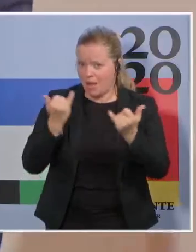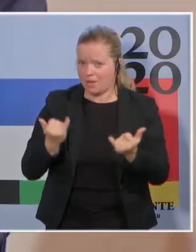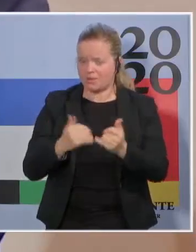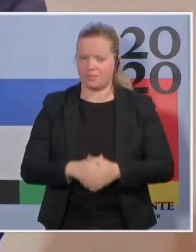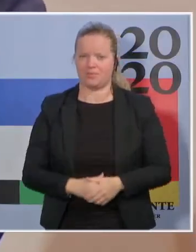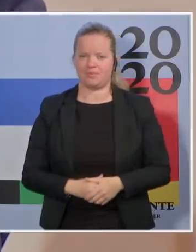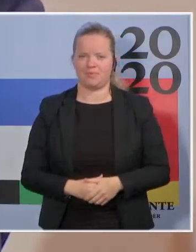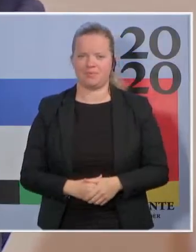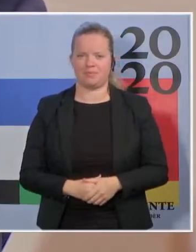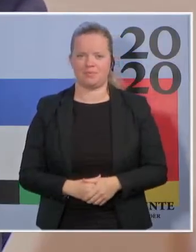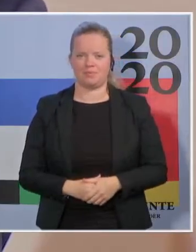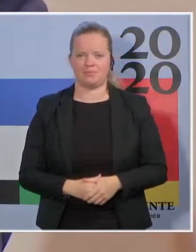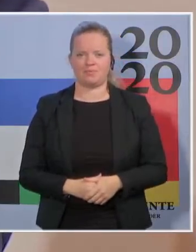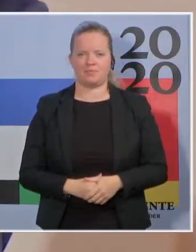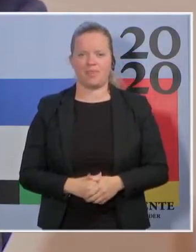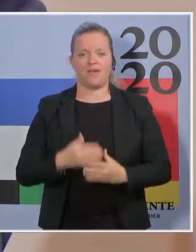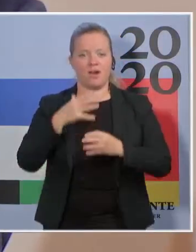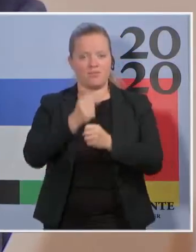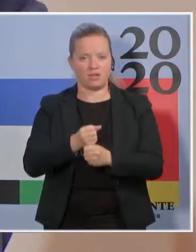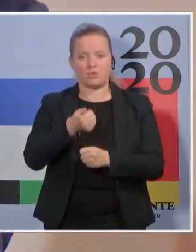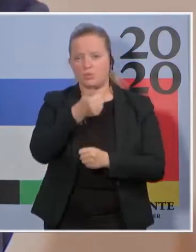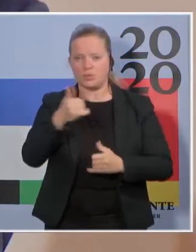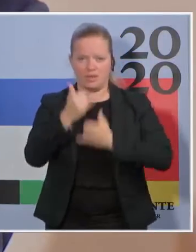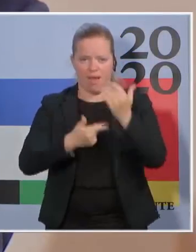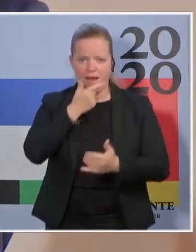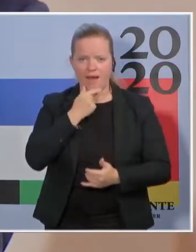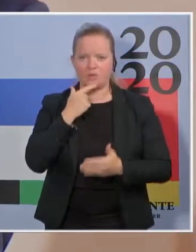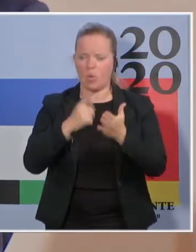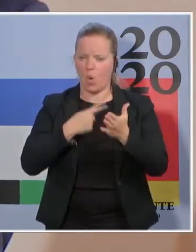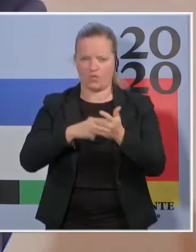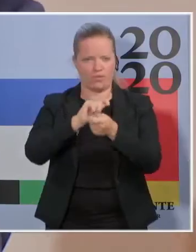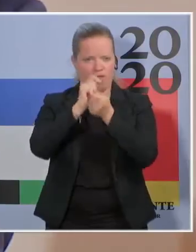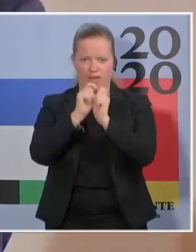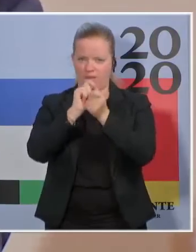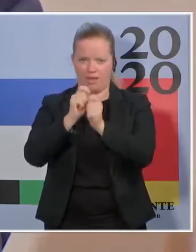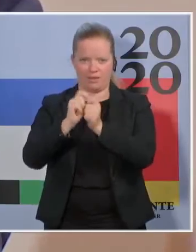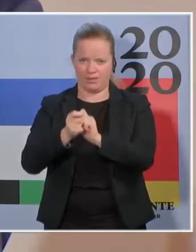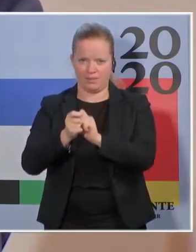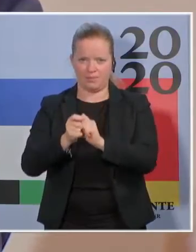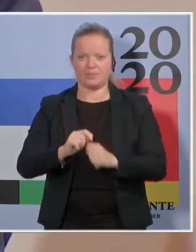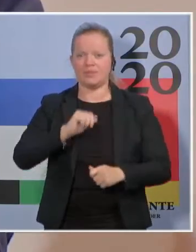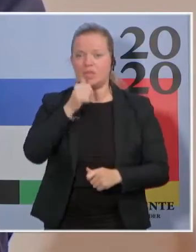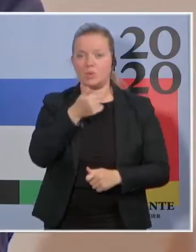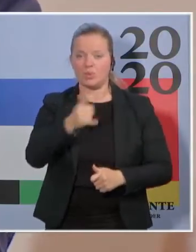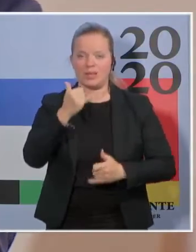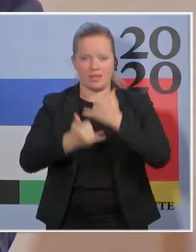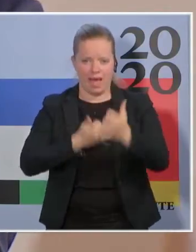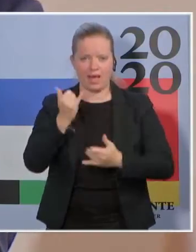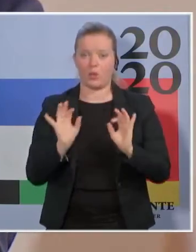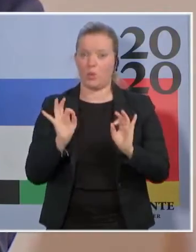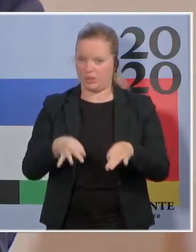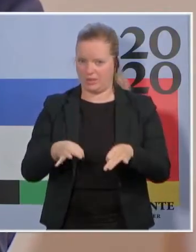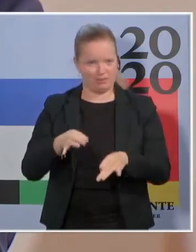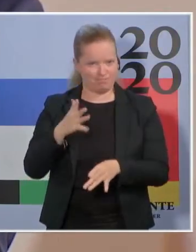Die Verfassung ist 100 Jahre und hat sich vielfach geändert. Sie hat auch nicht 100 Jahre lang gegolten. Das muss man von Anfang an